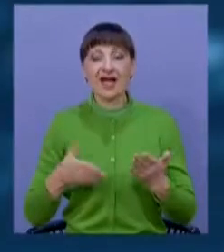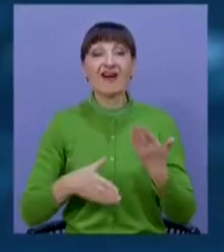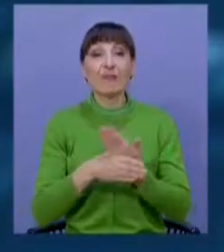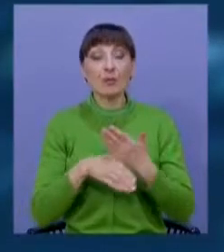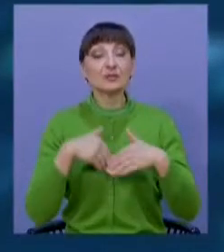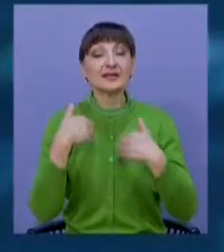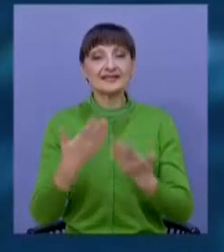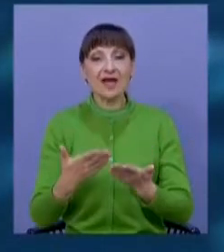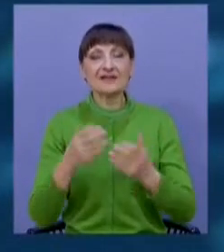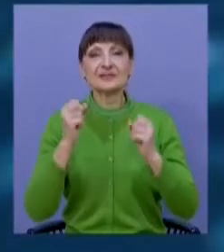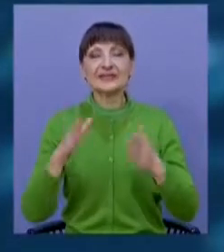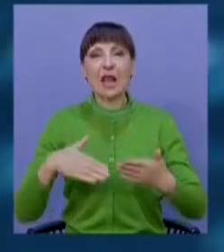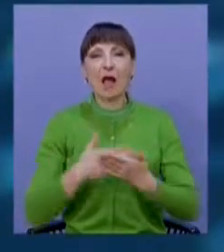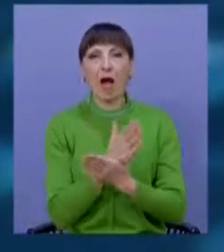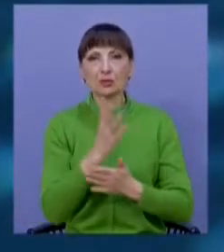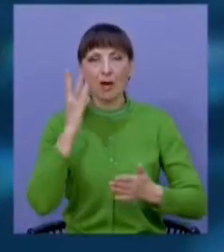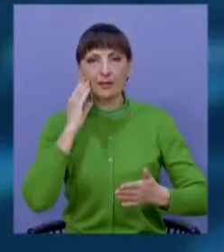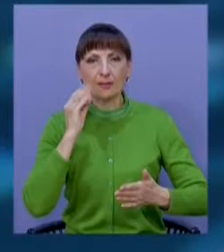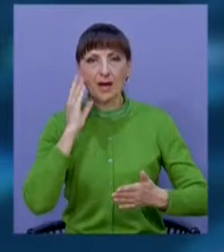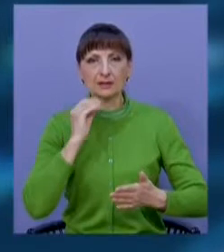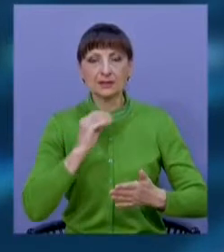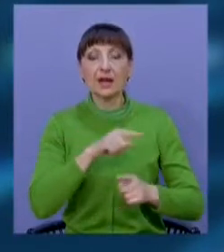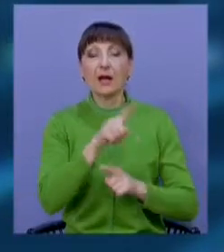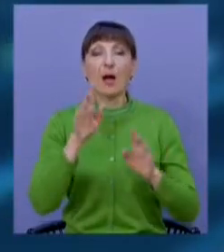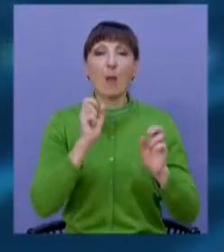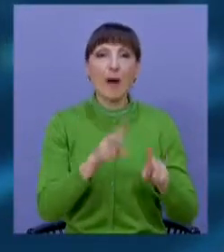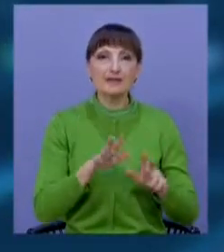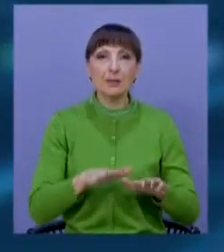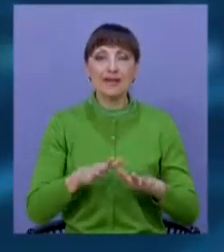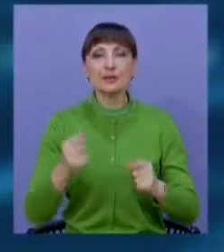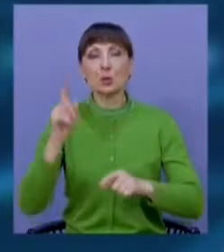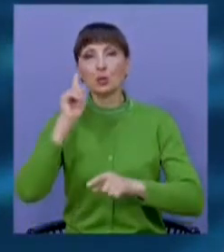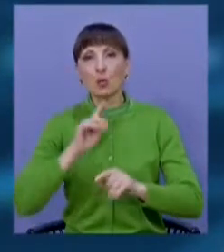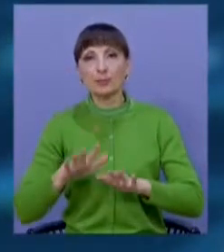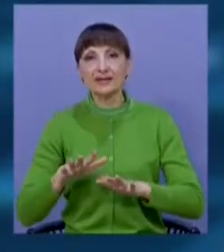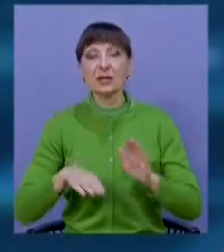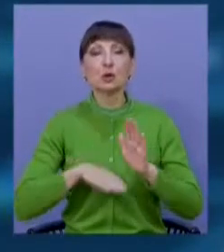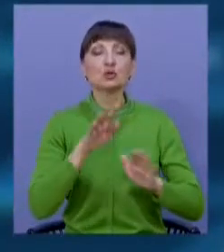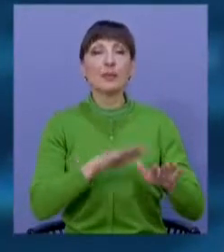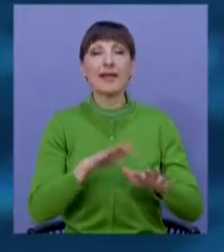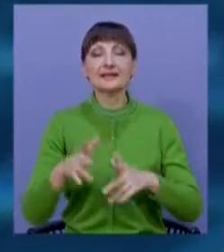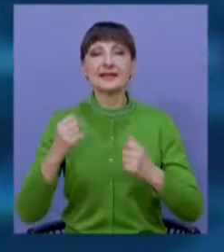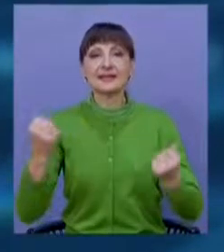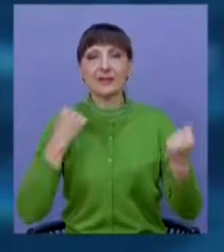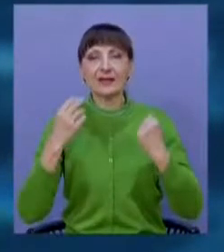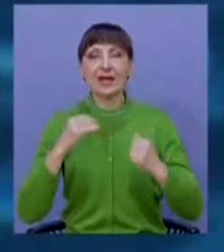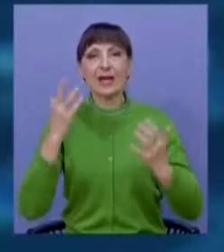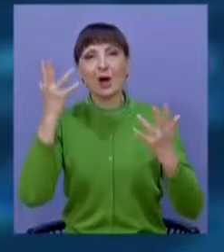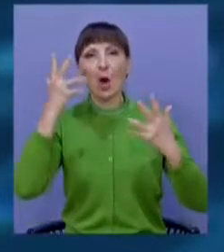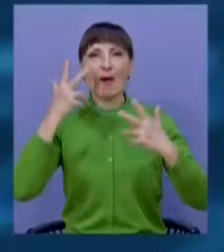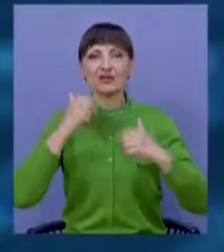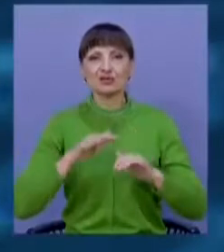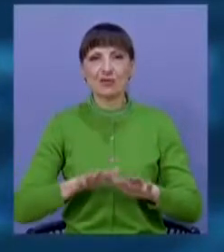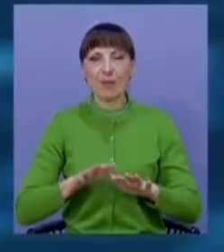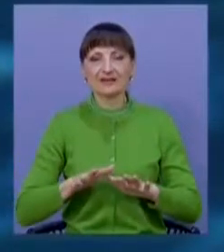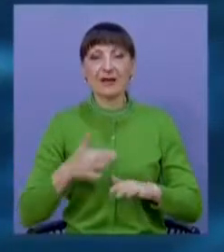им предоставили ментальную карту Алматы с обозначением комфортных и опасных зон, а также лучших спортивных и игровых площадок и романтичных мест. Мне